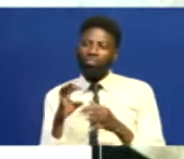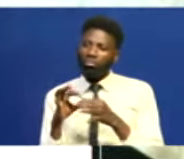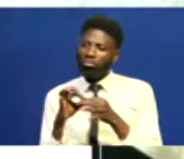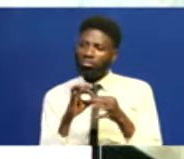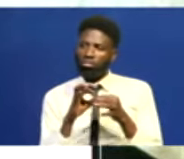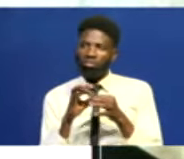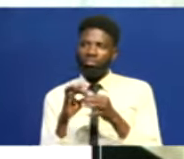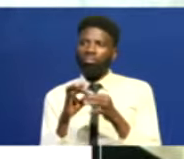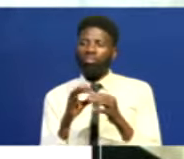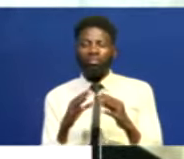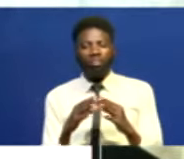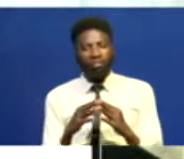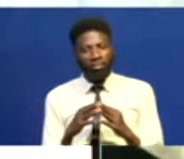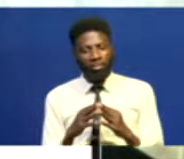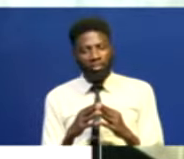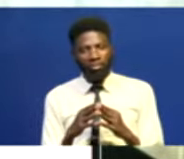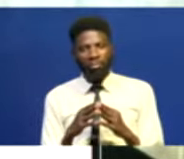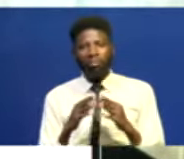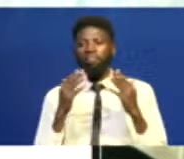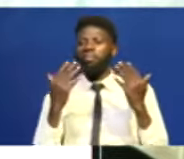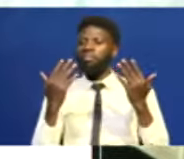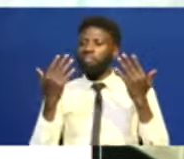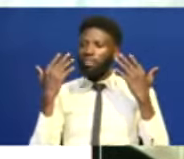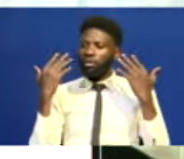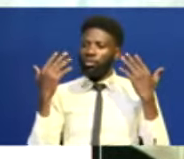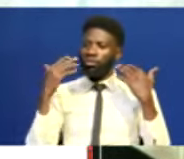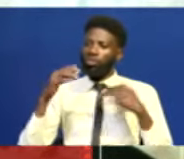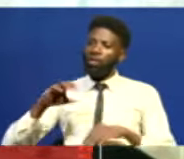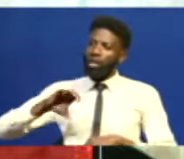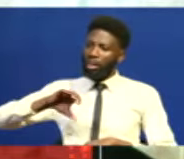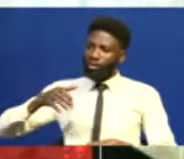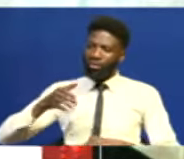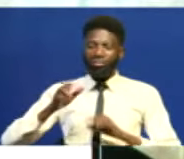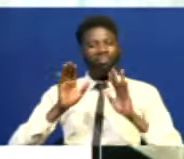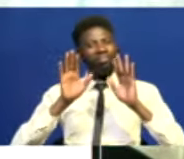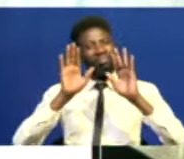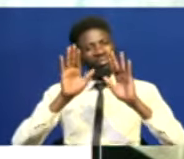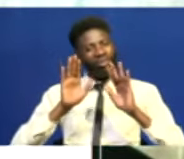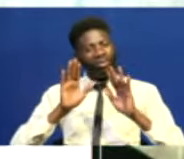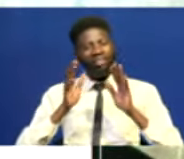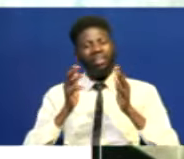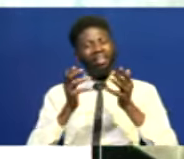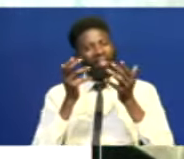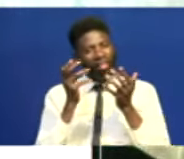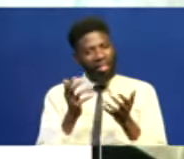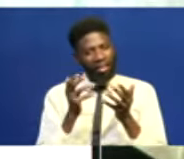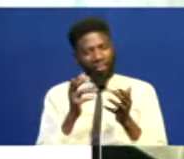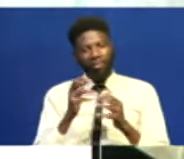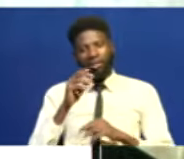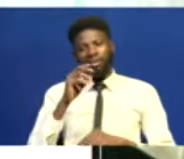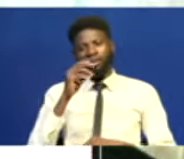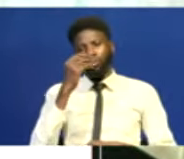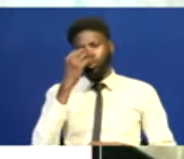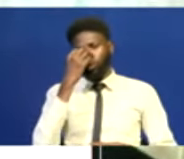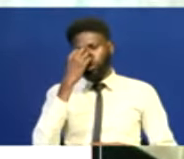tushirikiane. The Meru County is so important to the Ruto administration. Hatuwezi